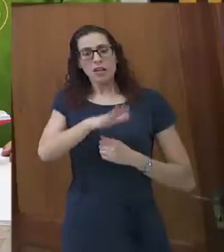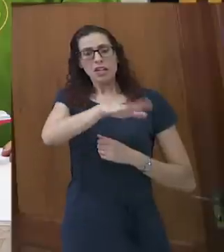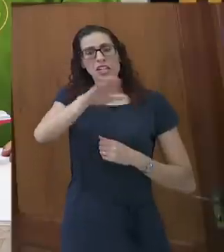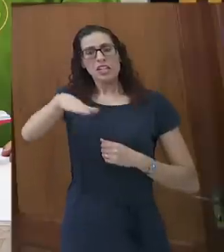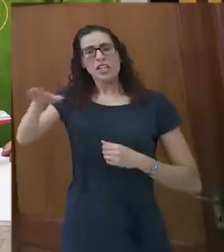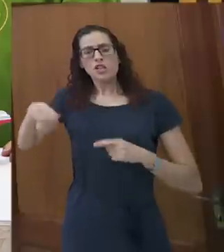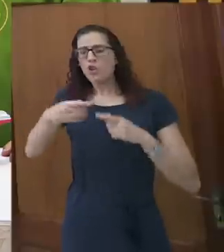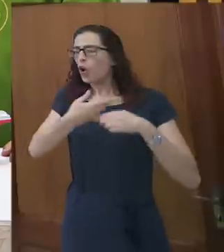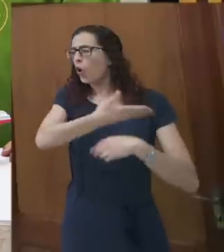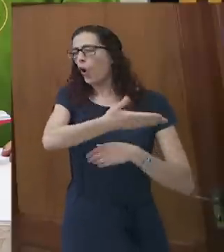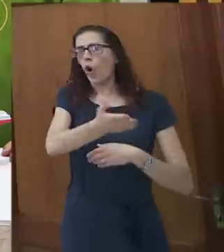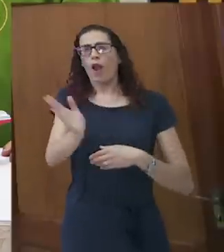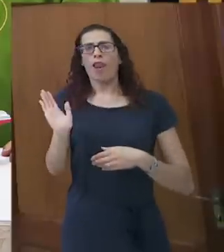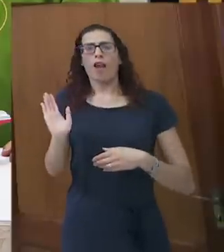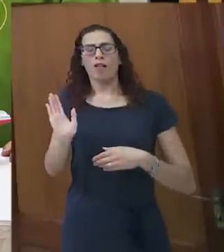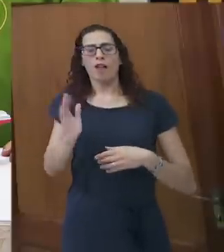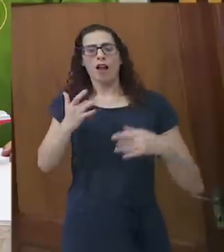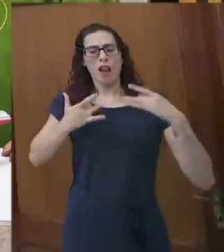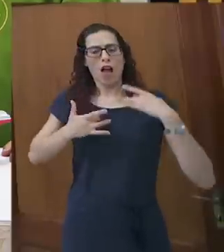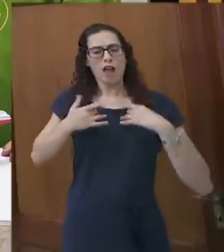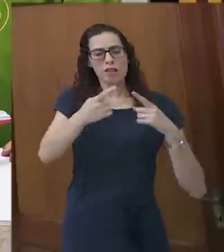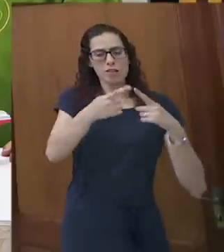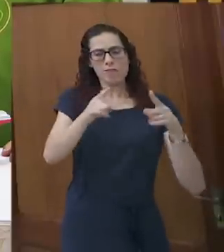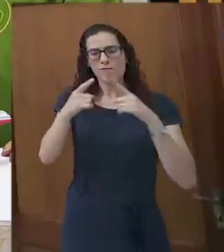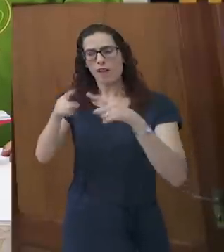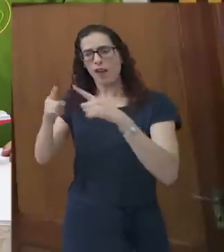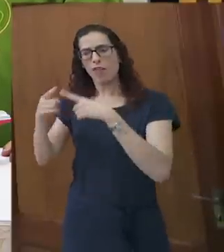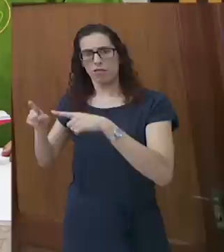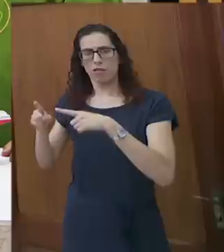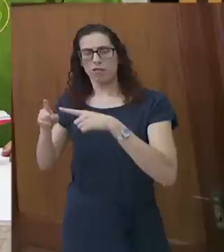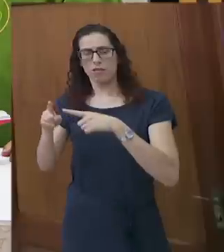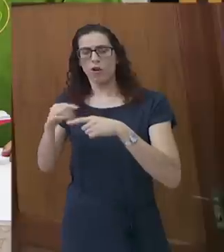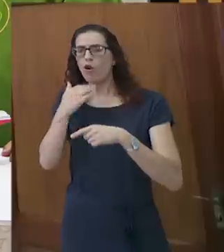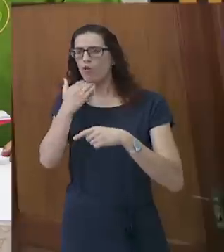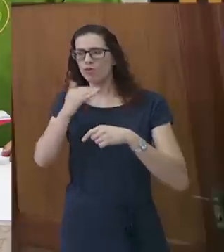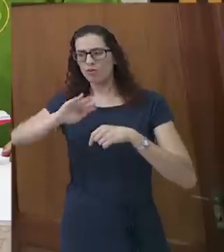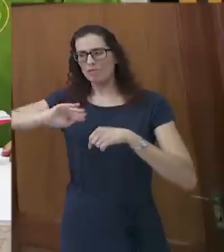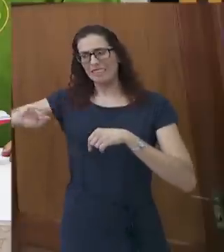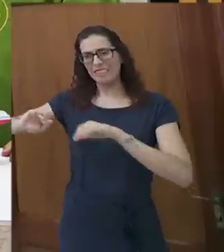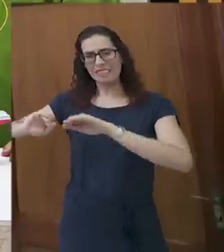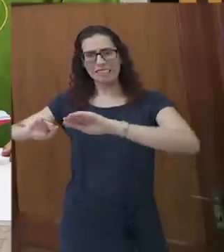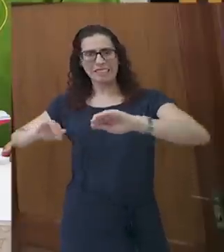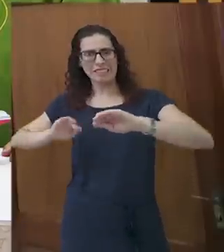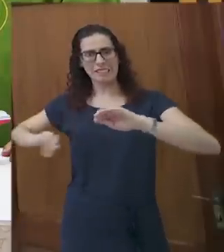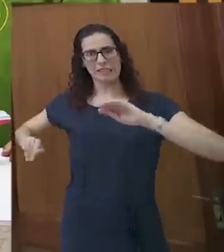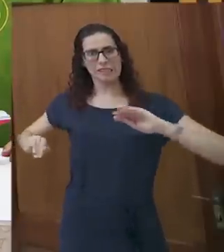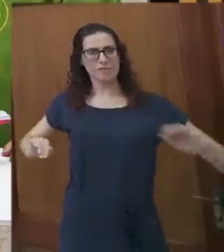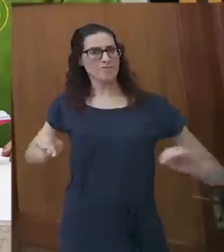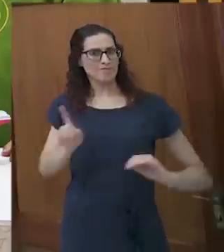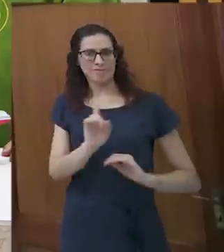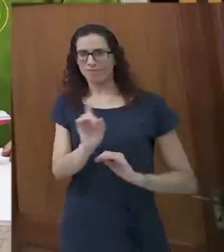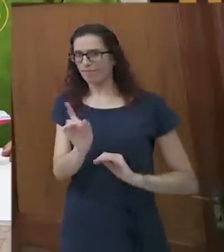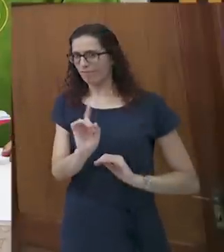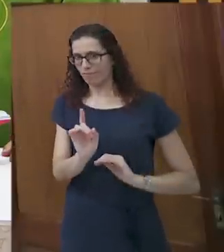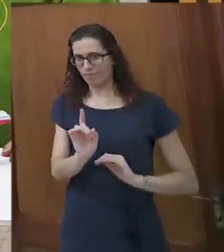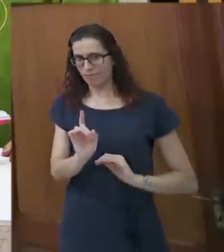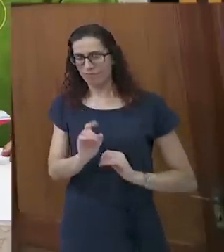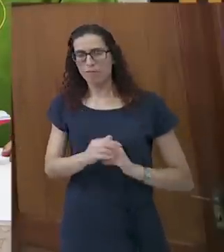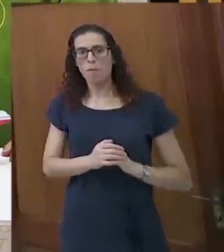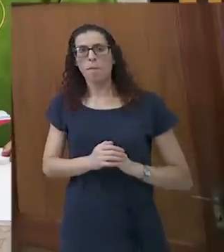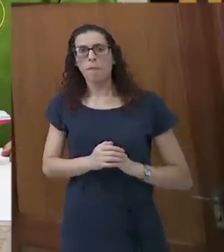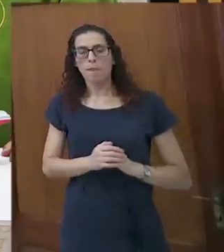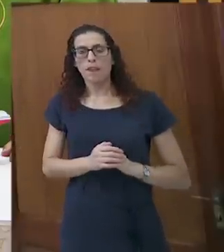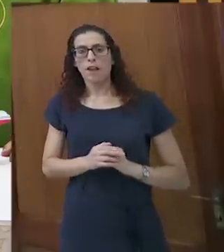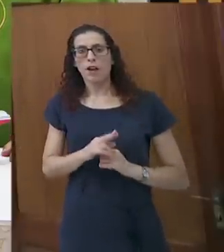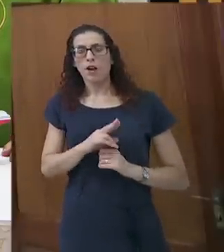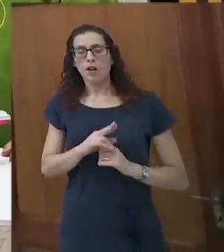bniedem kull ħajja umana u qatt m'għandna nifirdu din il-ħajja umana